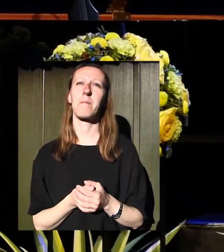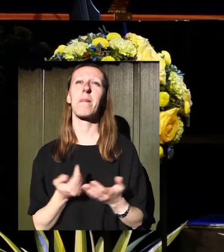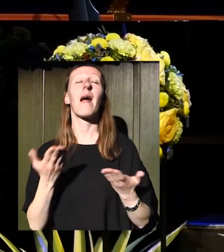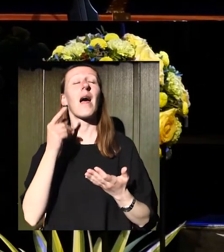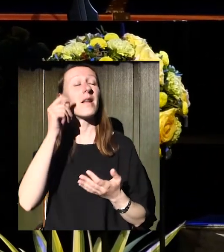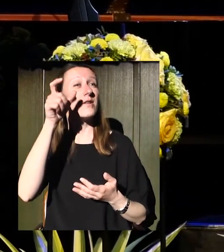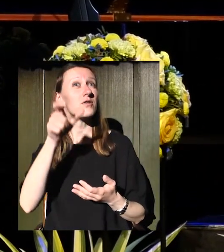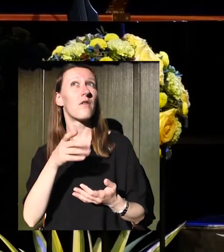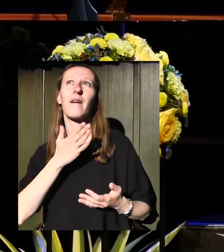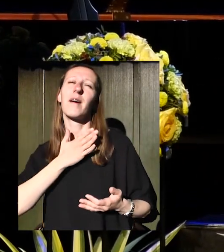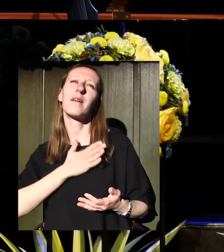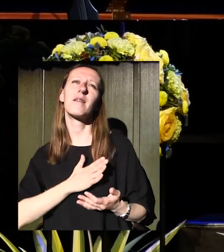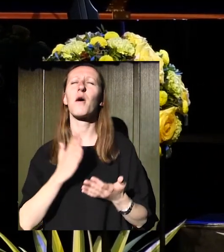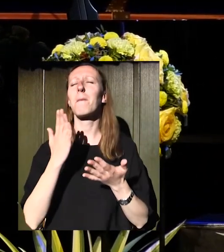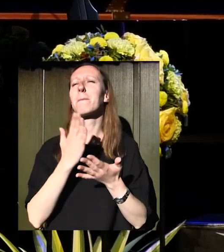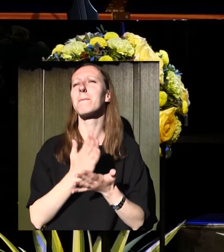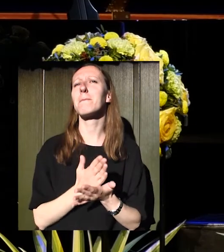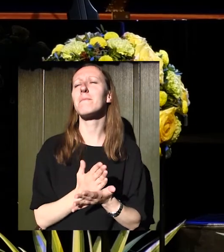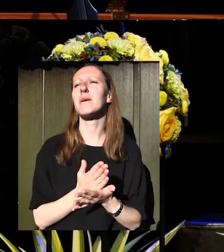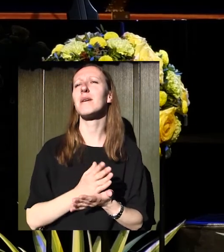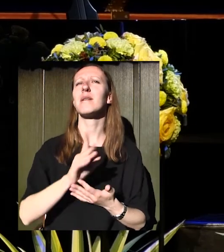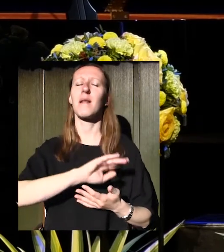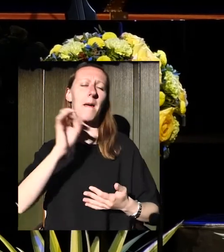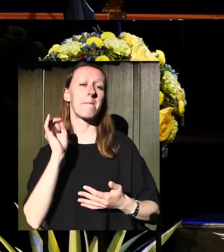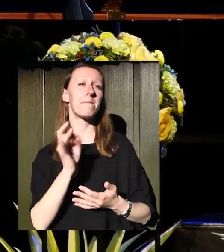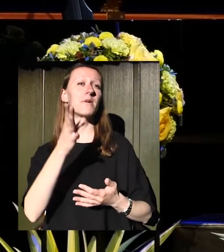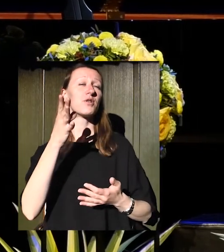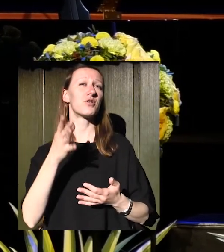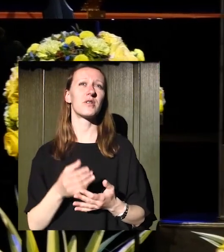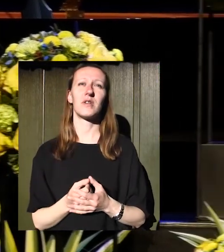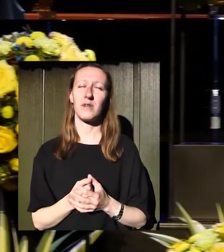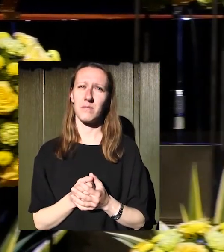Kad je čovjek htio biti najbrži,